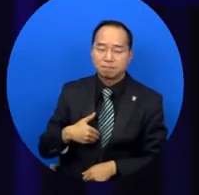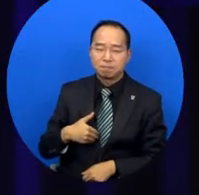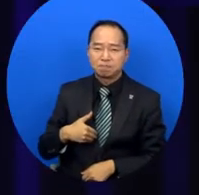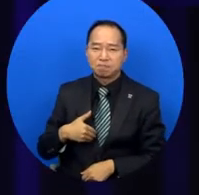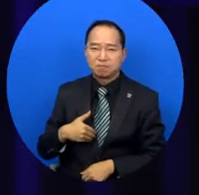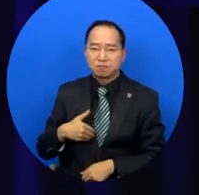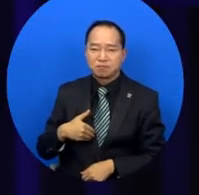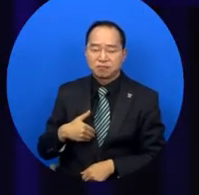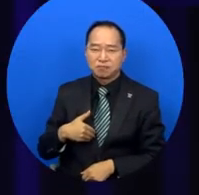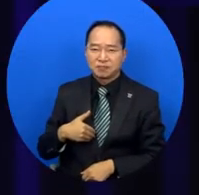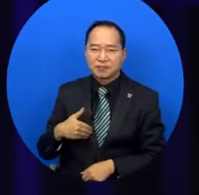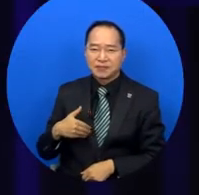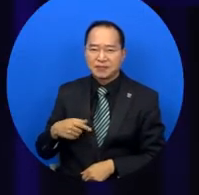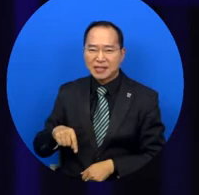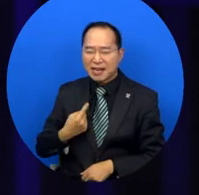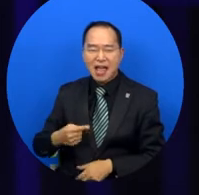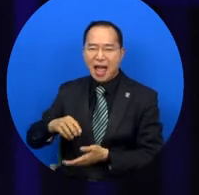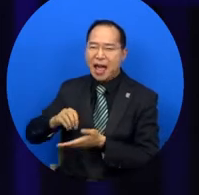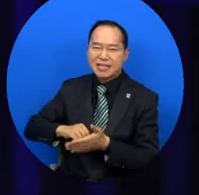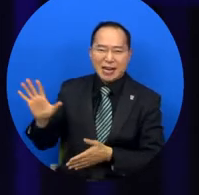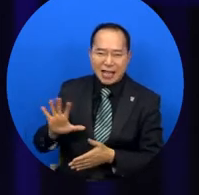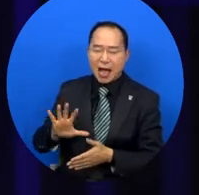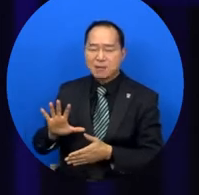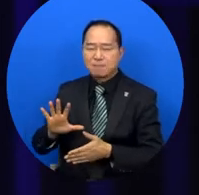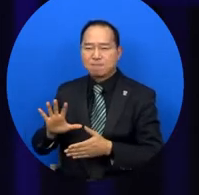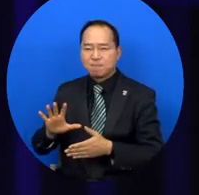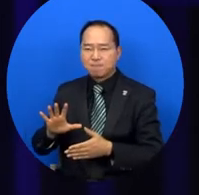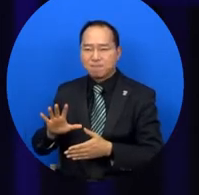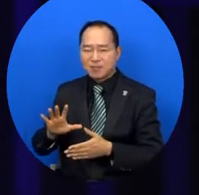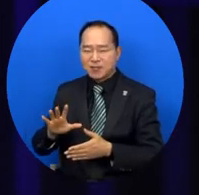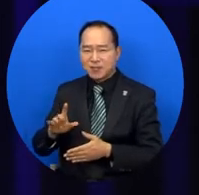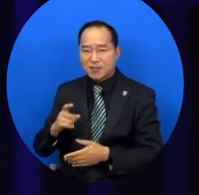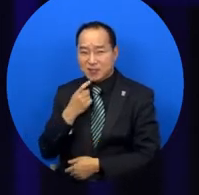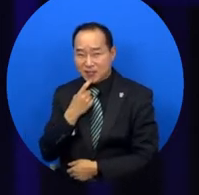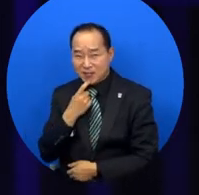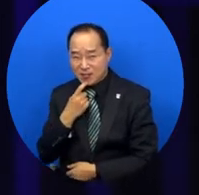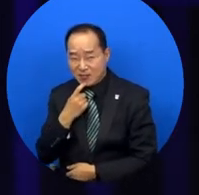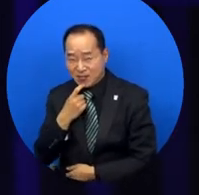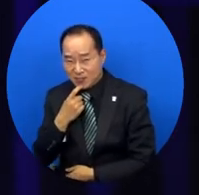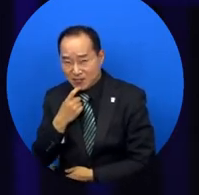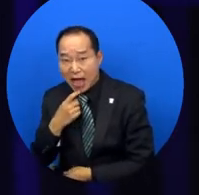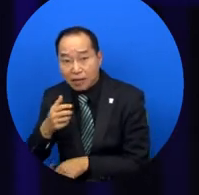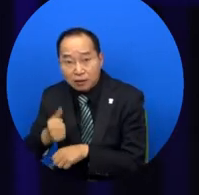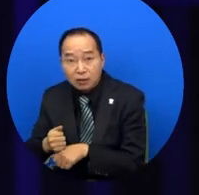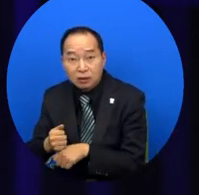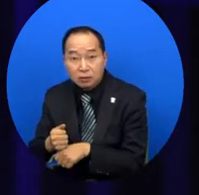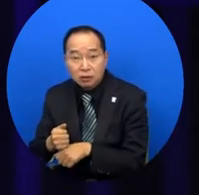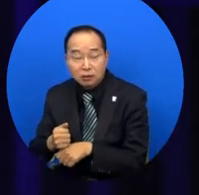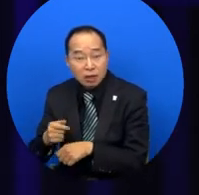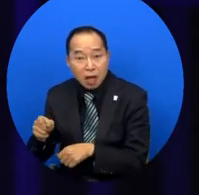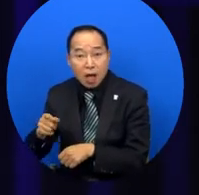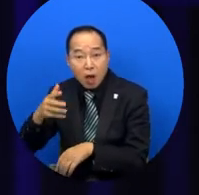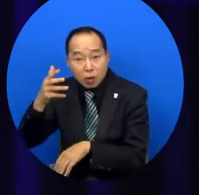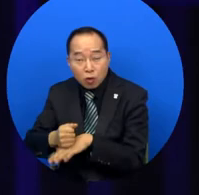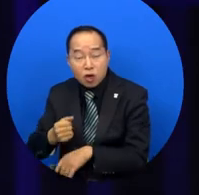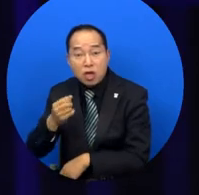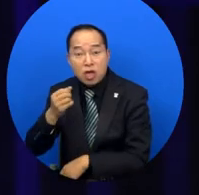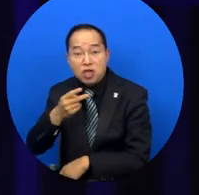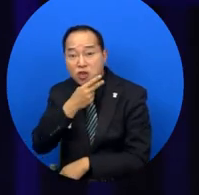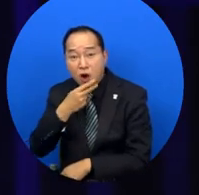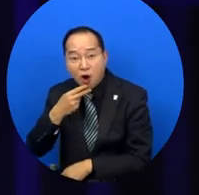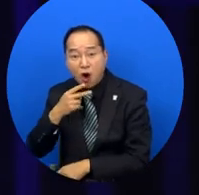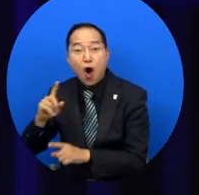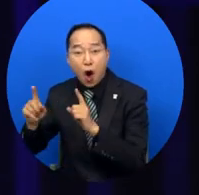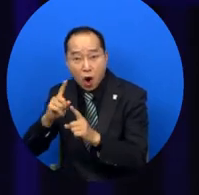나를 나가라 하면 모를까 나는 안 나간다 이 자세로 버텼더니 어땠는지 아세요? 이것이